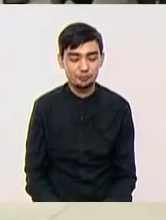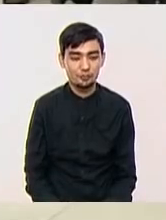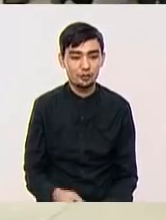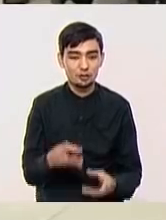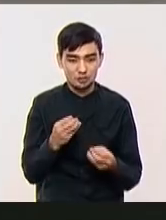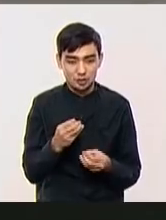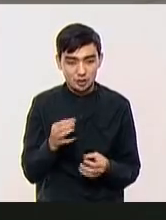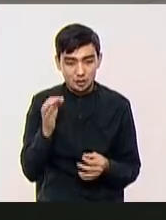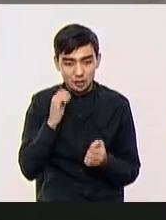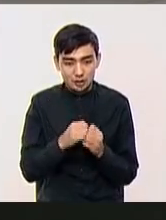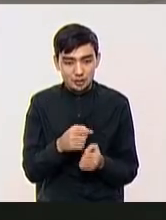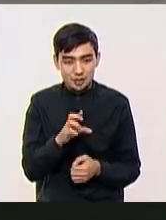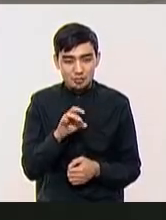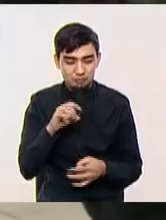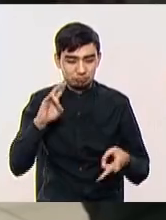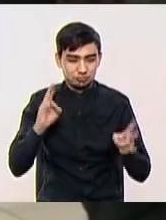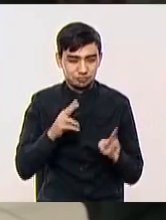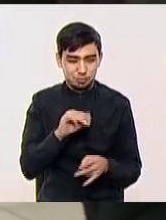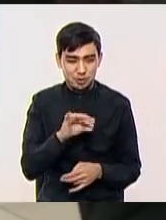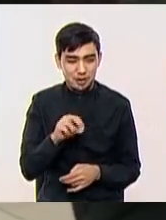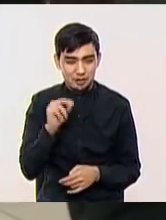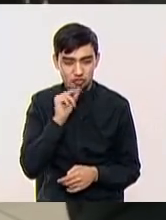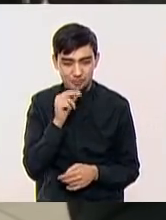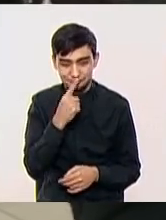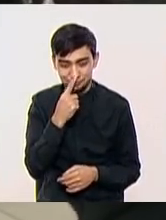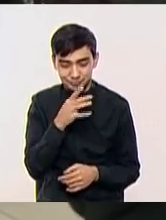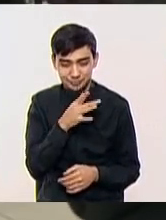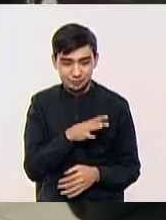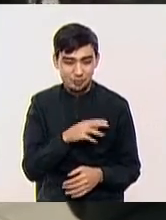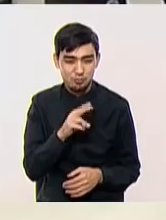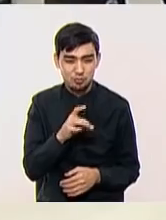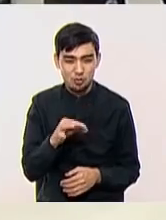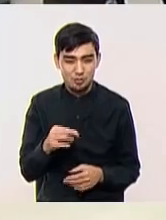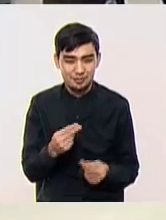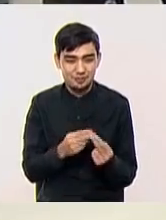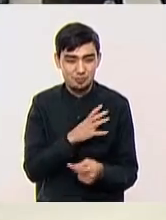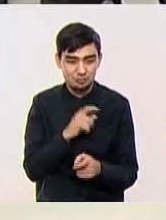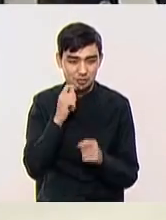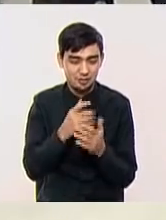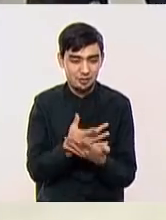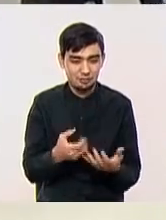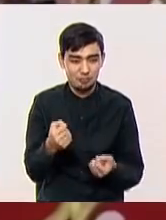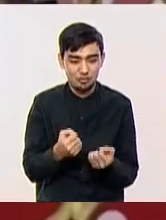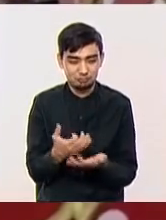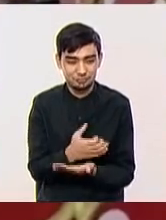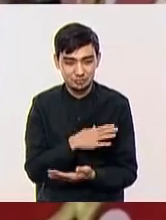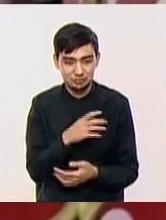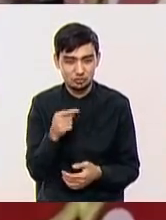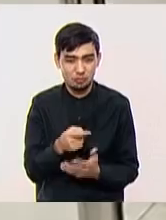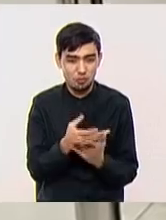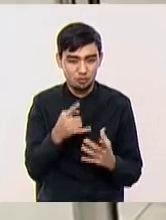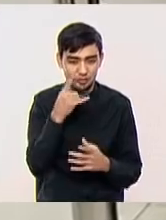Истеріңізде болса, елдің сүйікті брендіне айналған пиала шайы жақындағына ұлттық промо науқанын қортындылап еді. Айтулы акция аясында